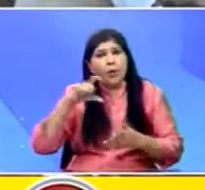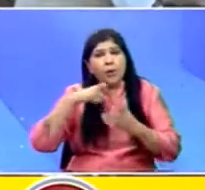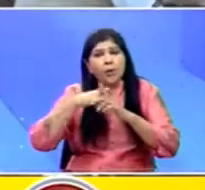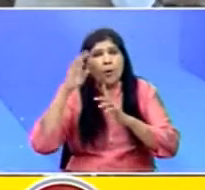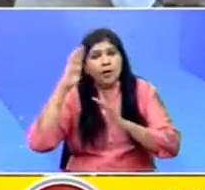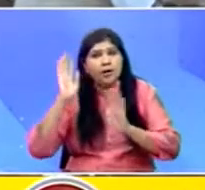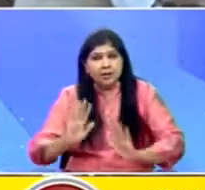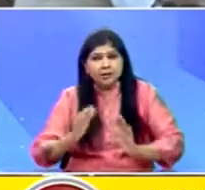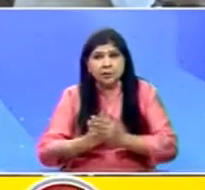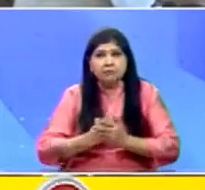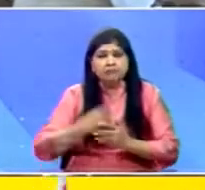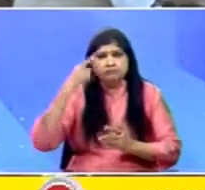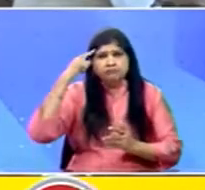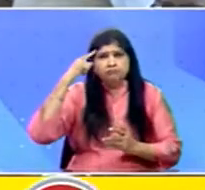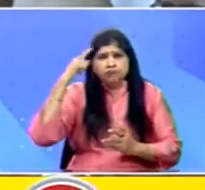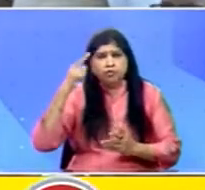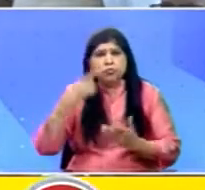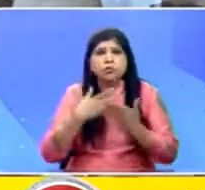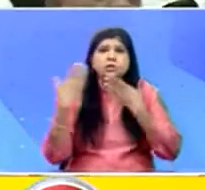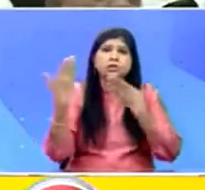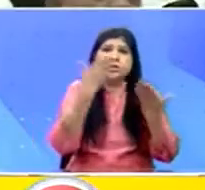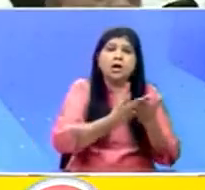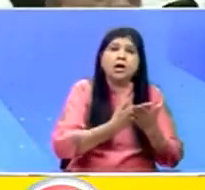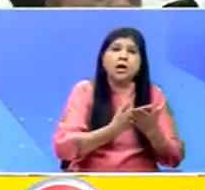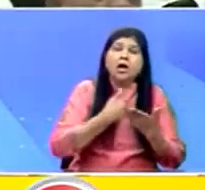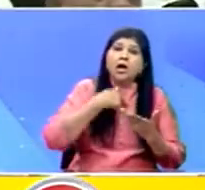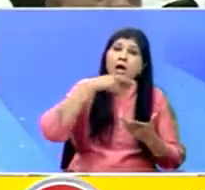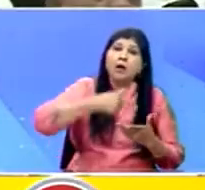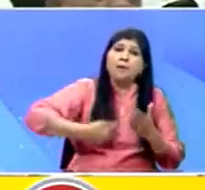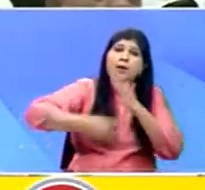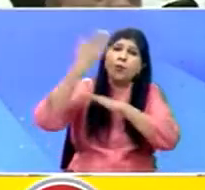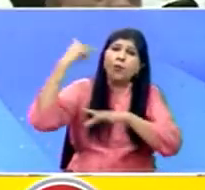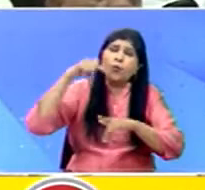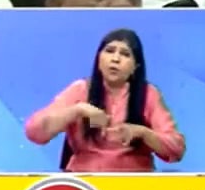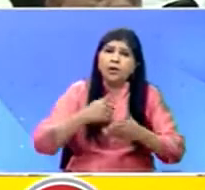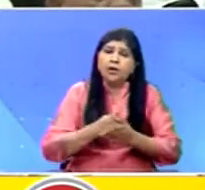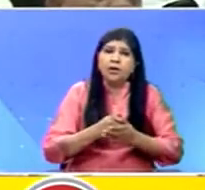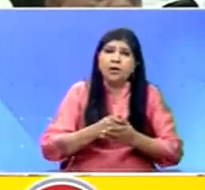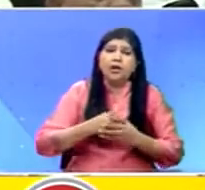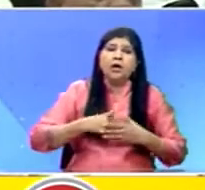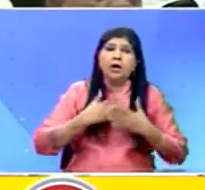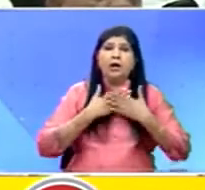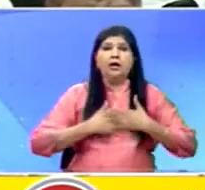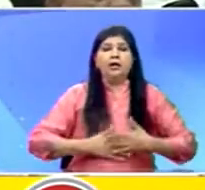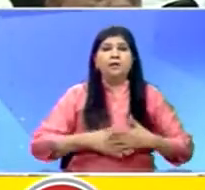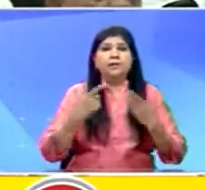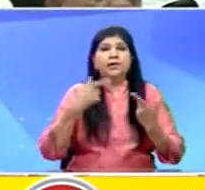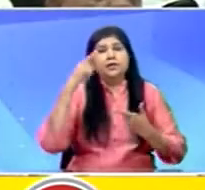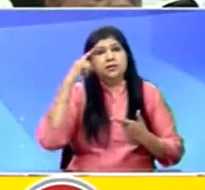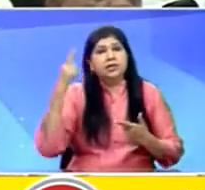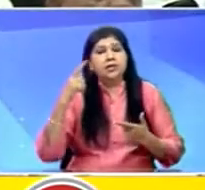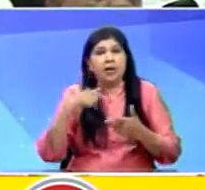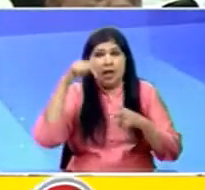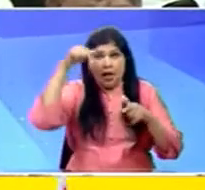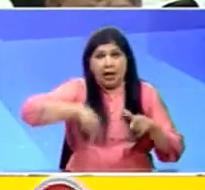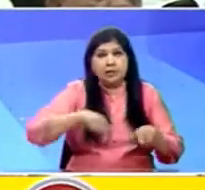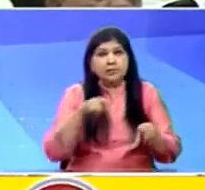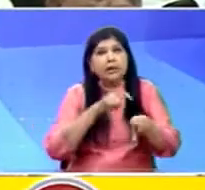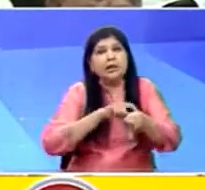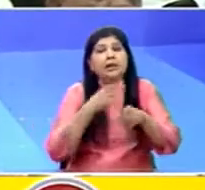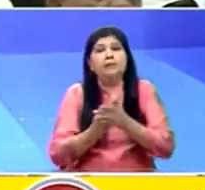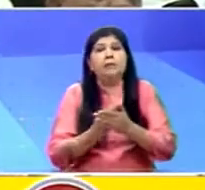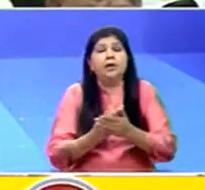दीर्घ दृष्टि और हमारे पूर्वजों का एकात्म चिंतन आज भी